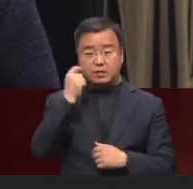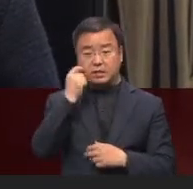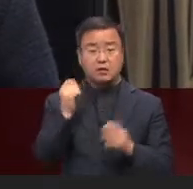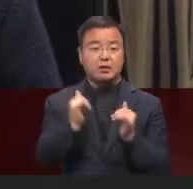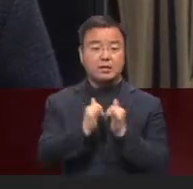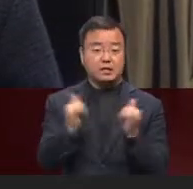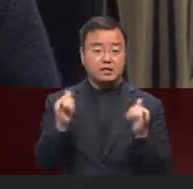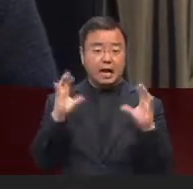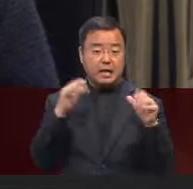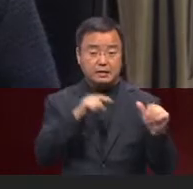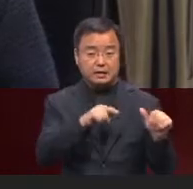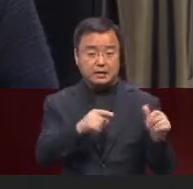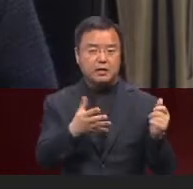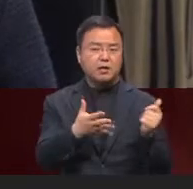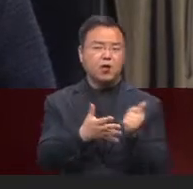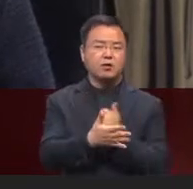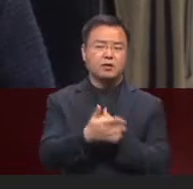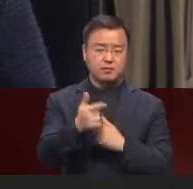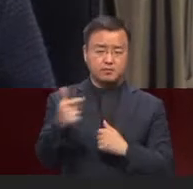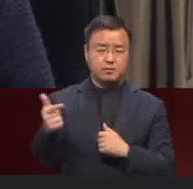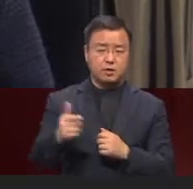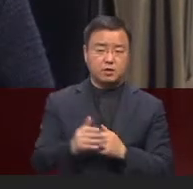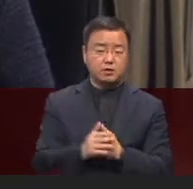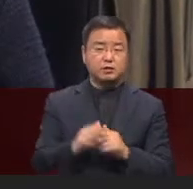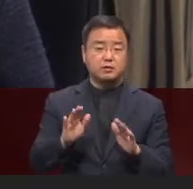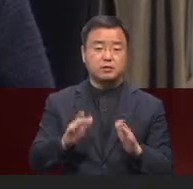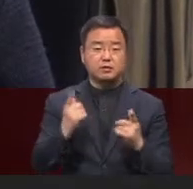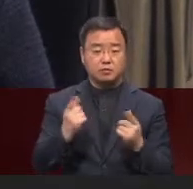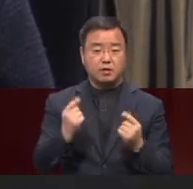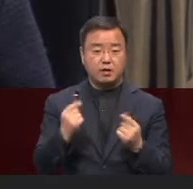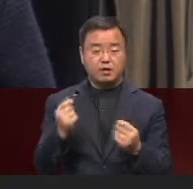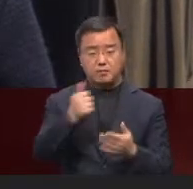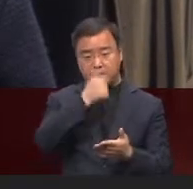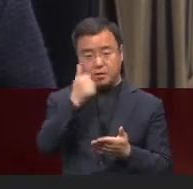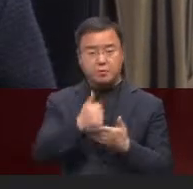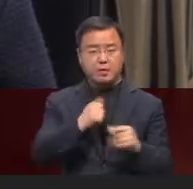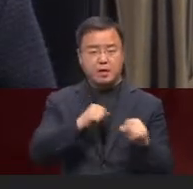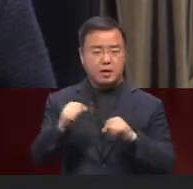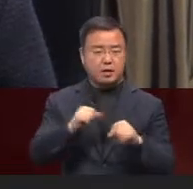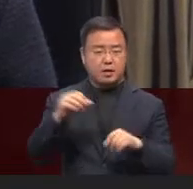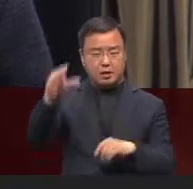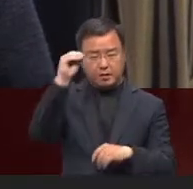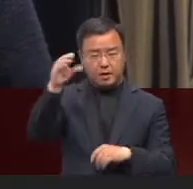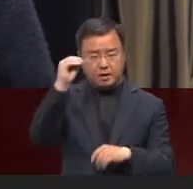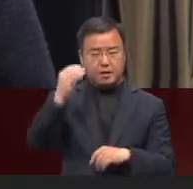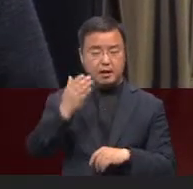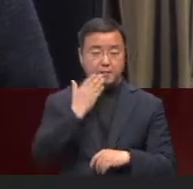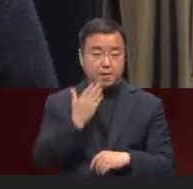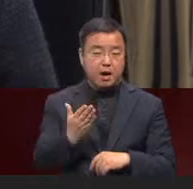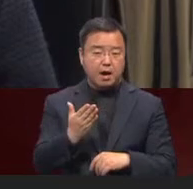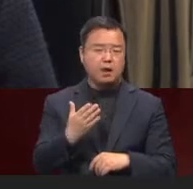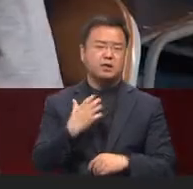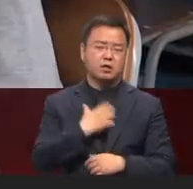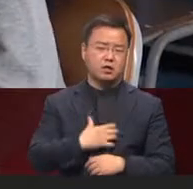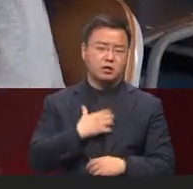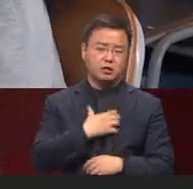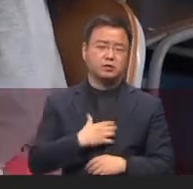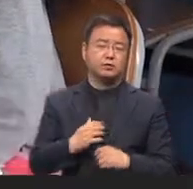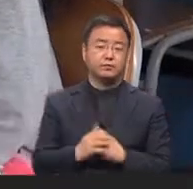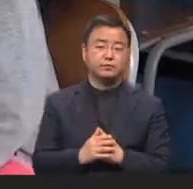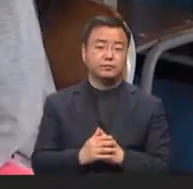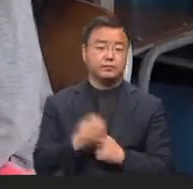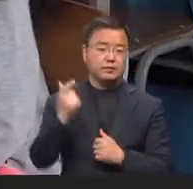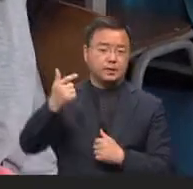연예인들은 아이들에게 영향을 많이 끼치는 존재이기 때문에 이러한 범죄 행위를 모방하게 될 수 있다는 점도 굉장히 우려스럽습니다.